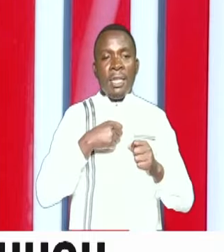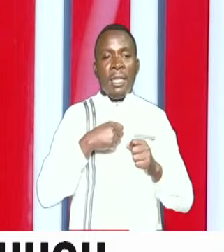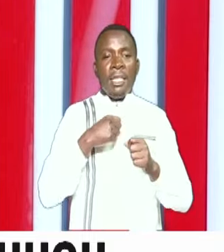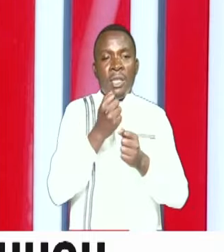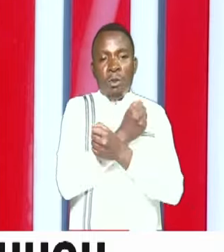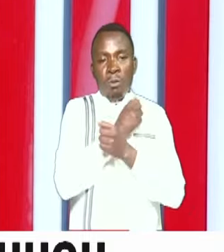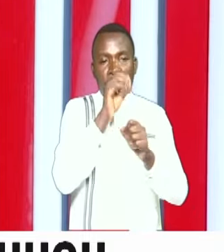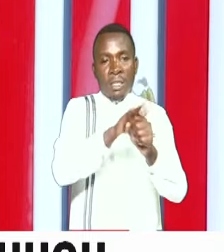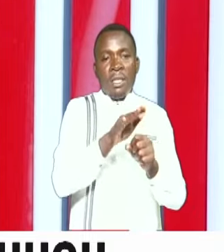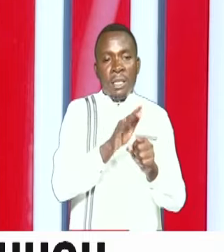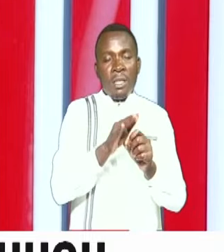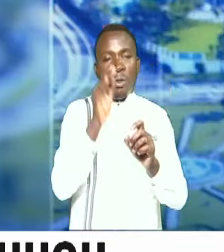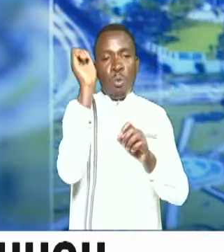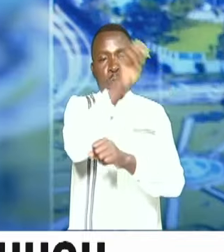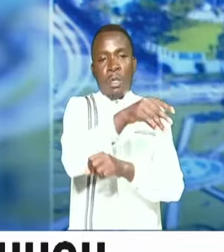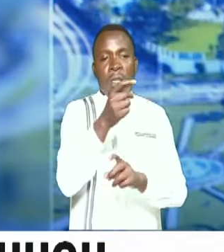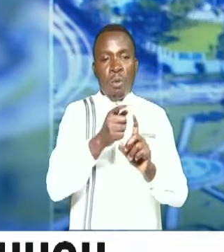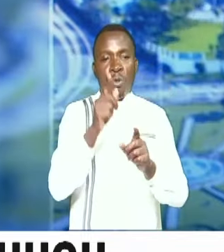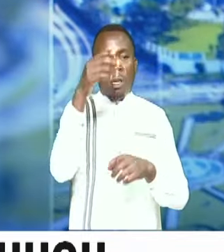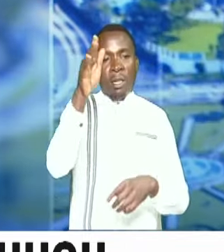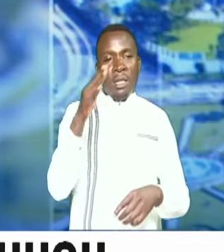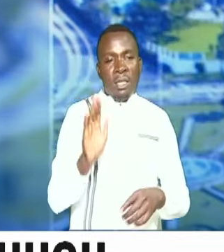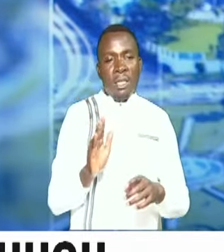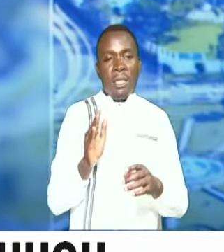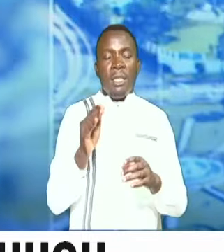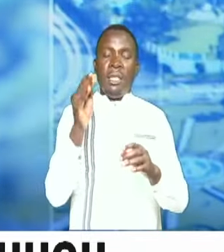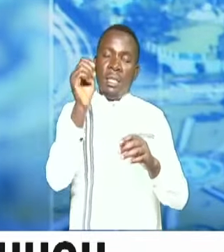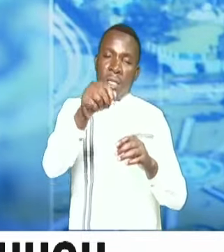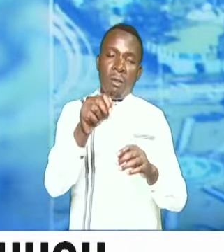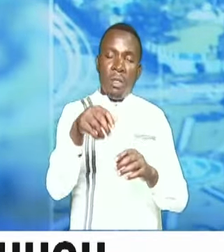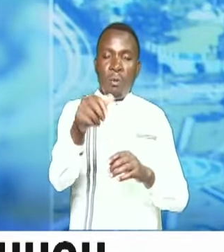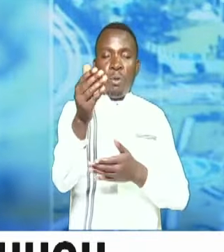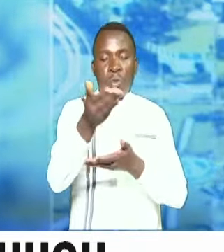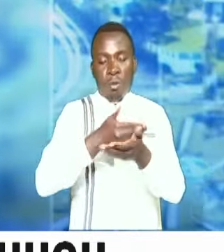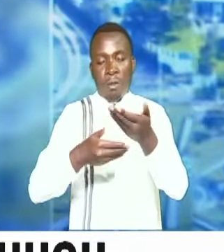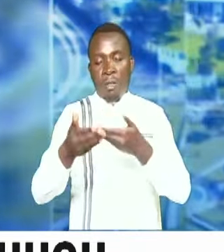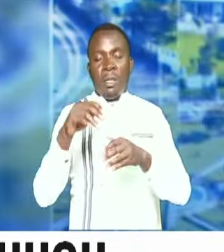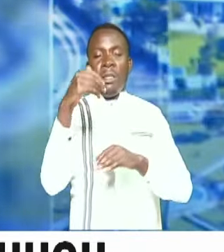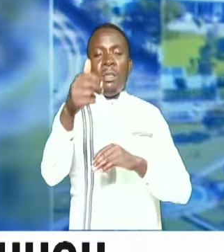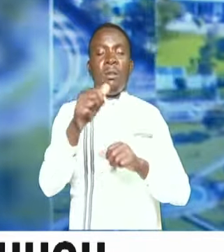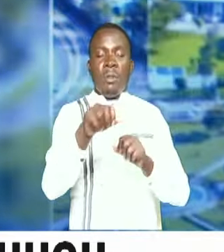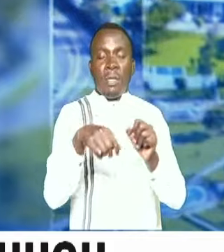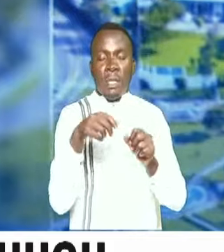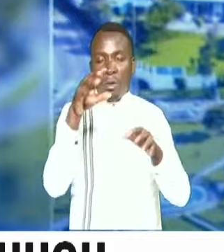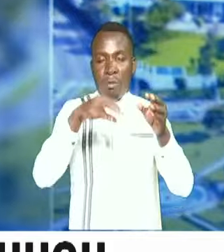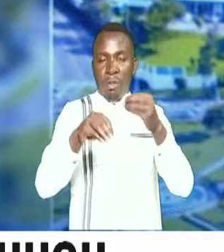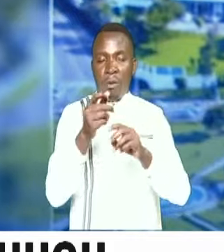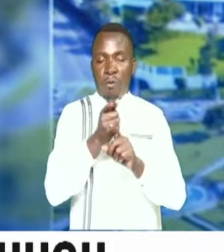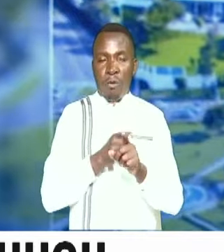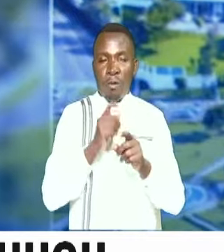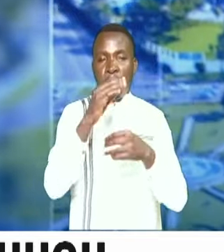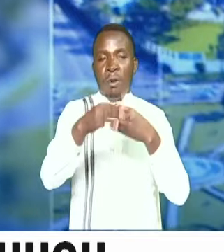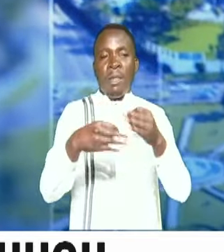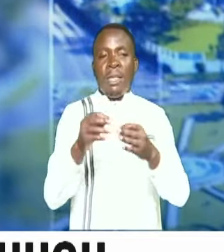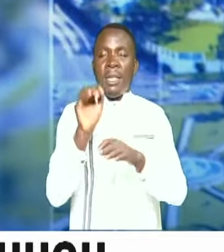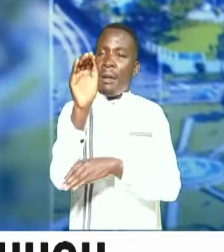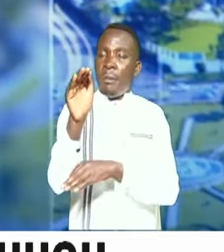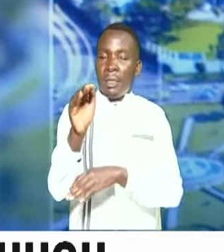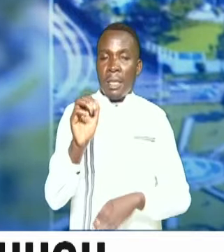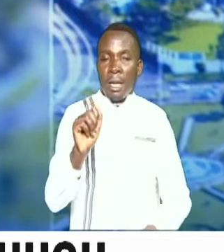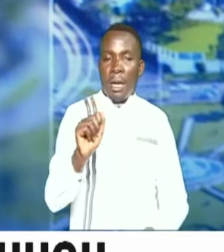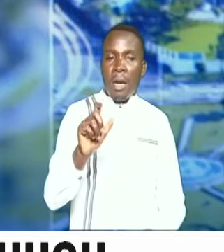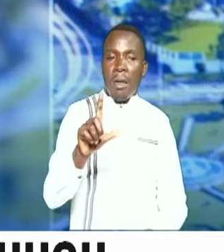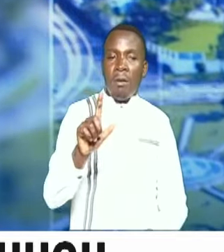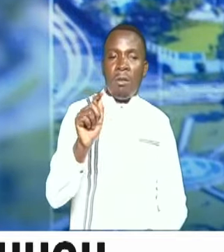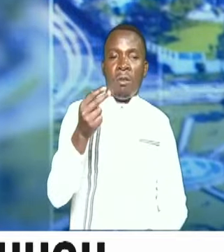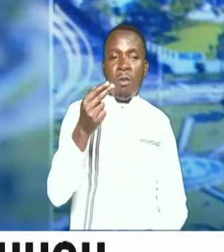market share. Yego, ibyo ndaturaza kubigarukaho ku bijyanye n'umusaruro uturuka muri izi nganda. Ariko reka mbaze Alphonse Kwizera, nk'umunyamabanga nshingwabikorwa